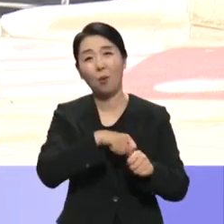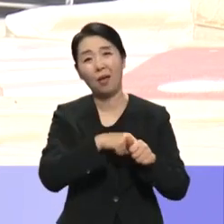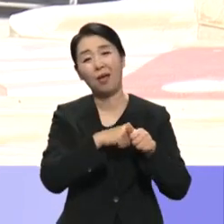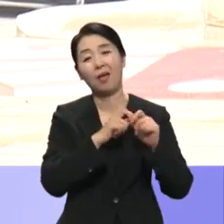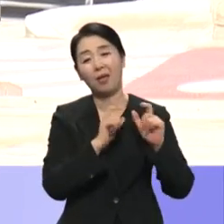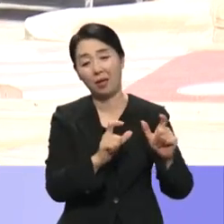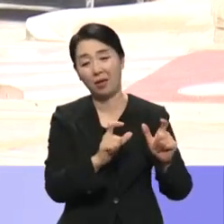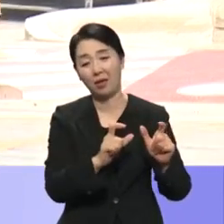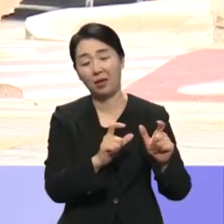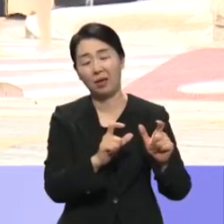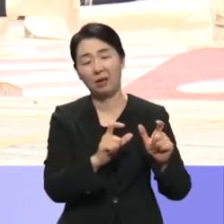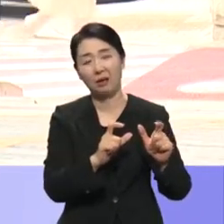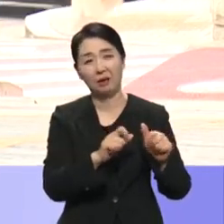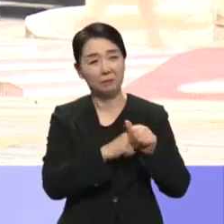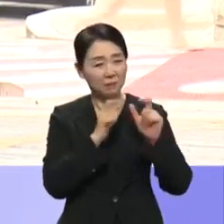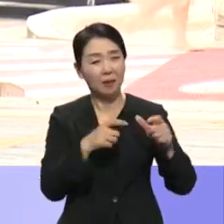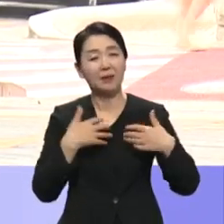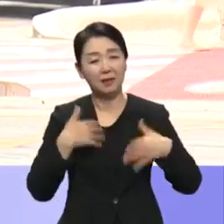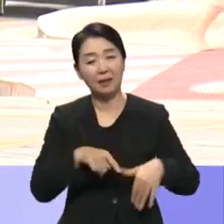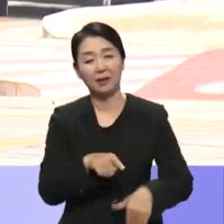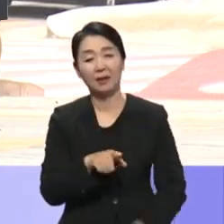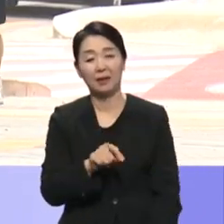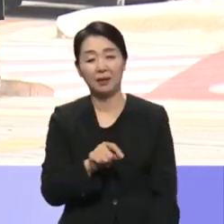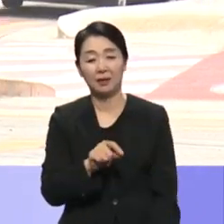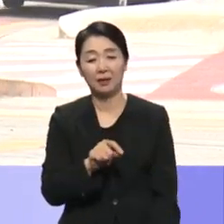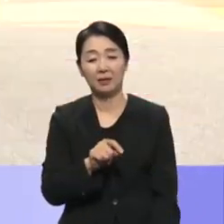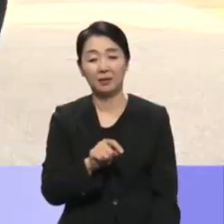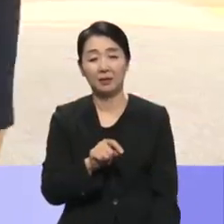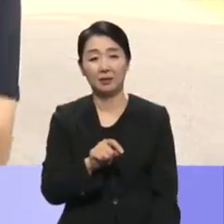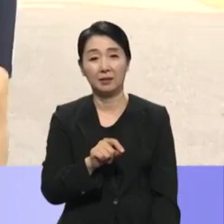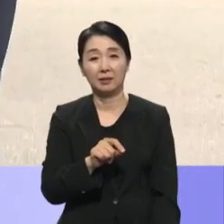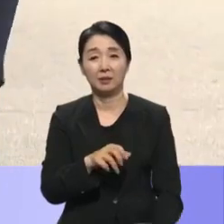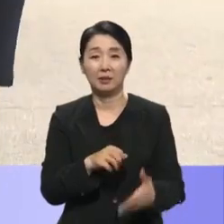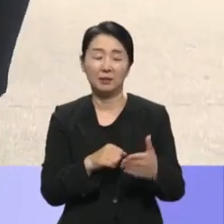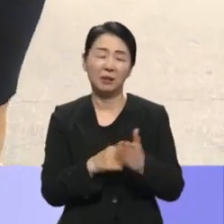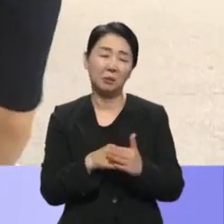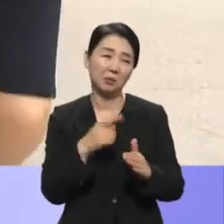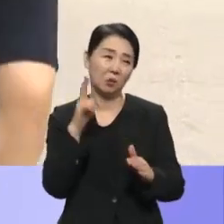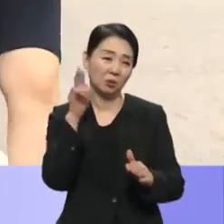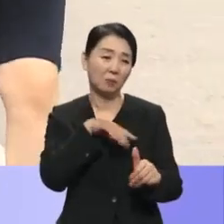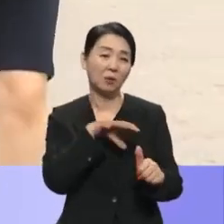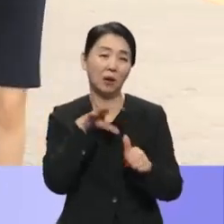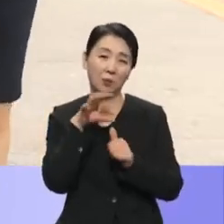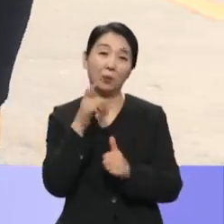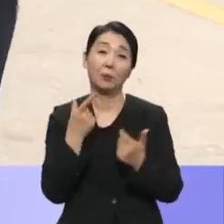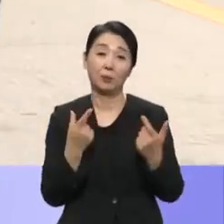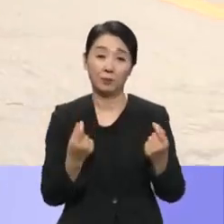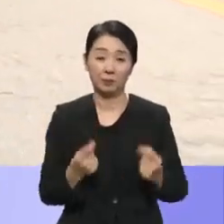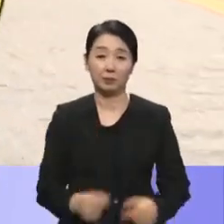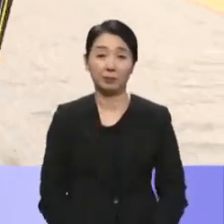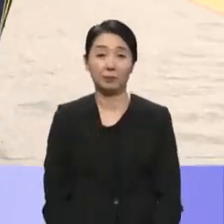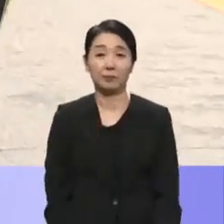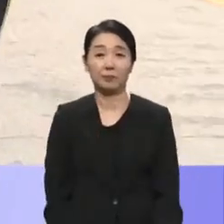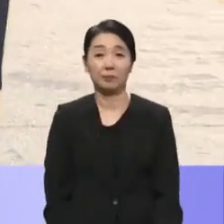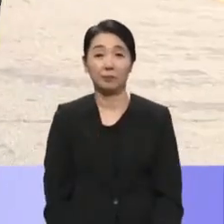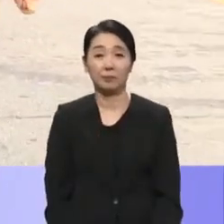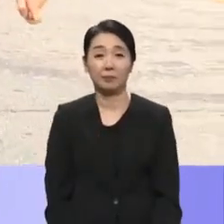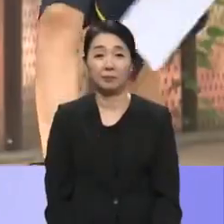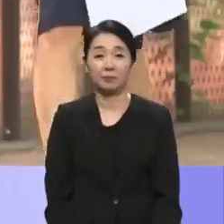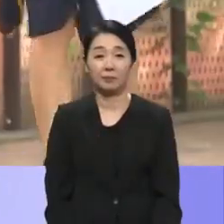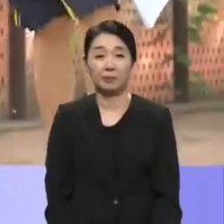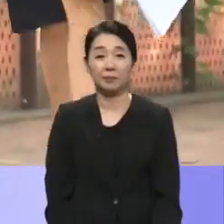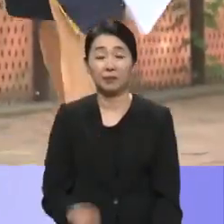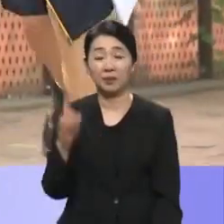이때문에 이러한 조치들이남용될수있다는우려가